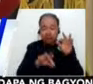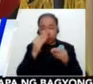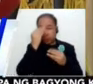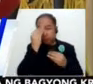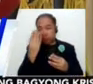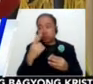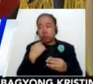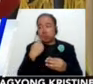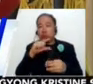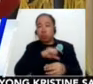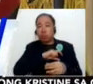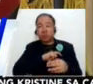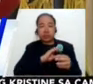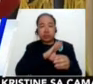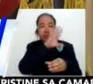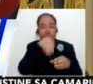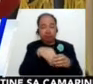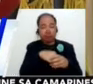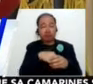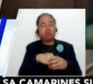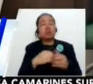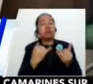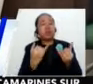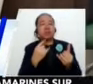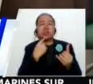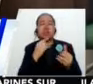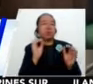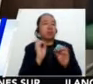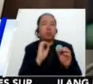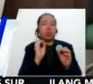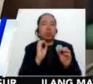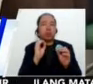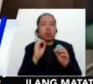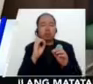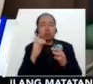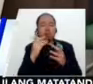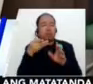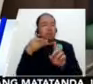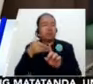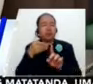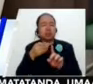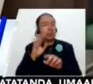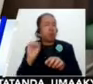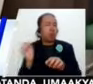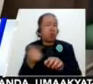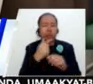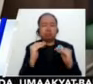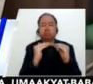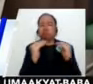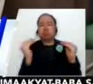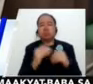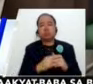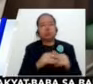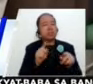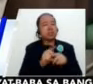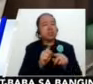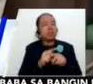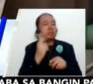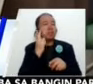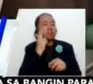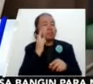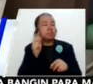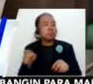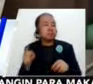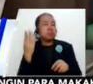PNP, katulad ng sinasabi niya, no sacred cow. At kaugnay ng dati ng pinapayo ni Duterte sa mga police nung pangulo pa siya,